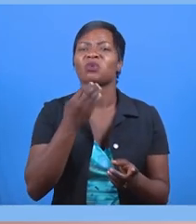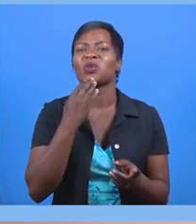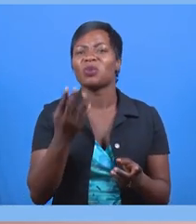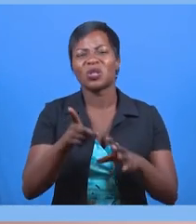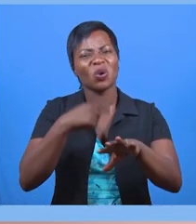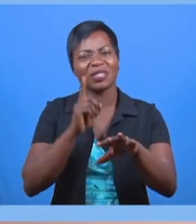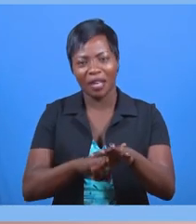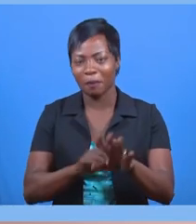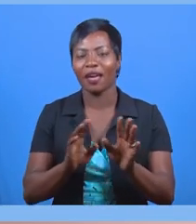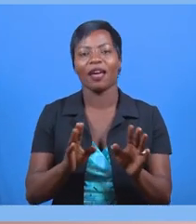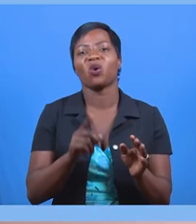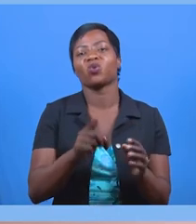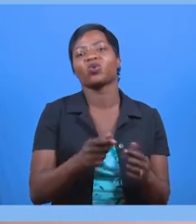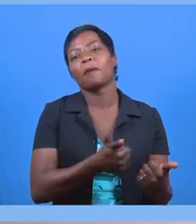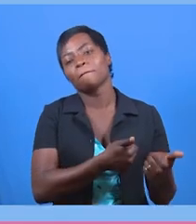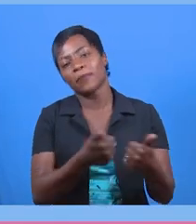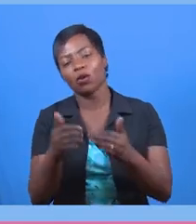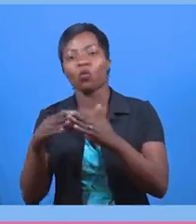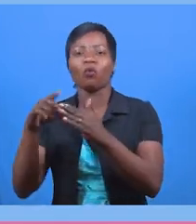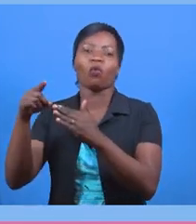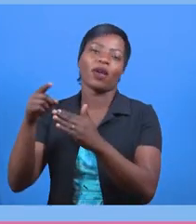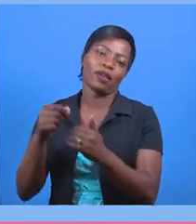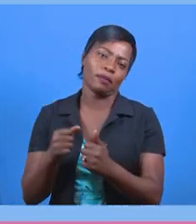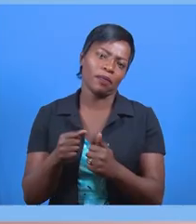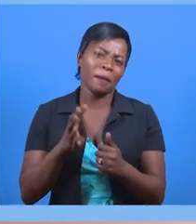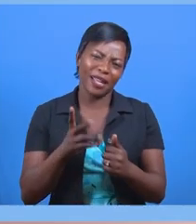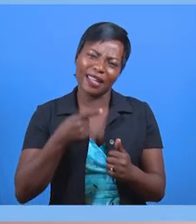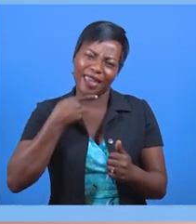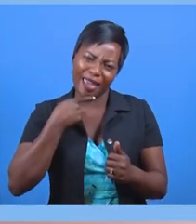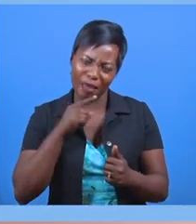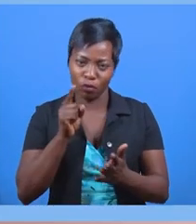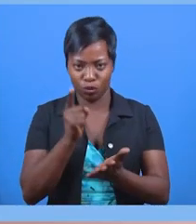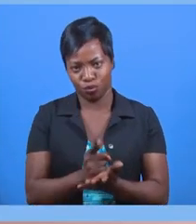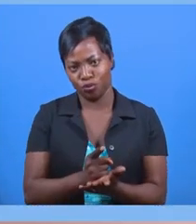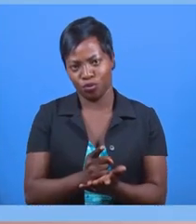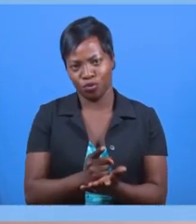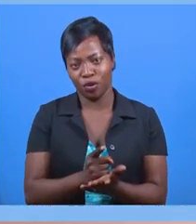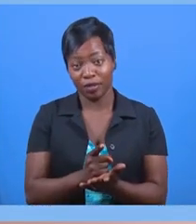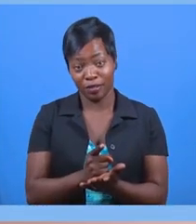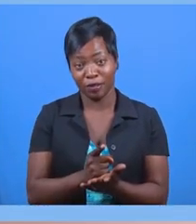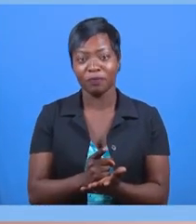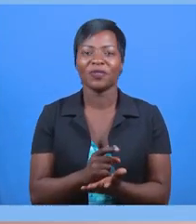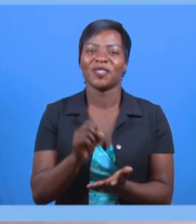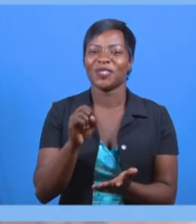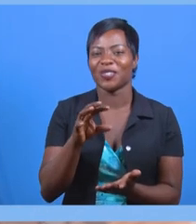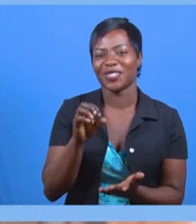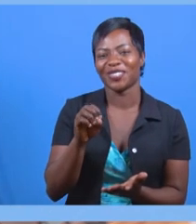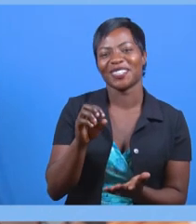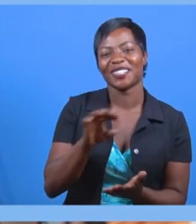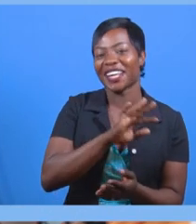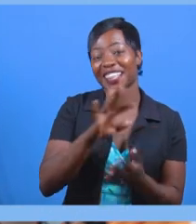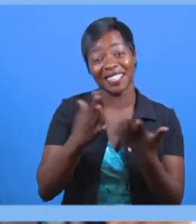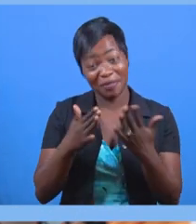Haapedze Dura. Ndosu atiri kufunza kuti zichiri kugoneka ere. Zichiri kwa ere. Tine urombo kana tiri kutanda zana ne Muyenzi